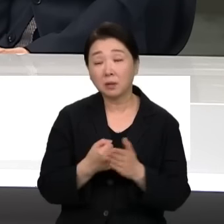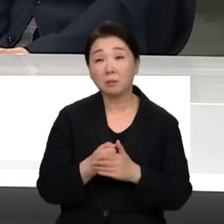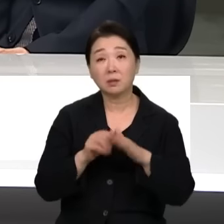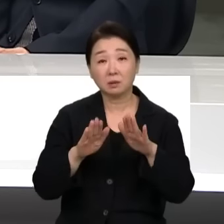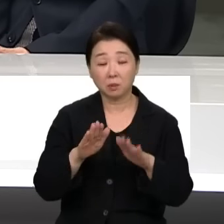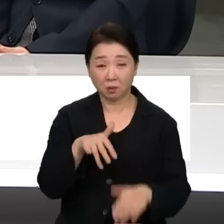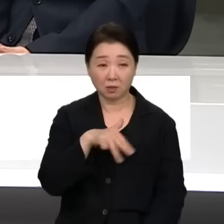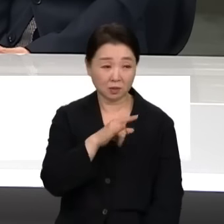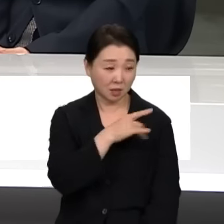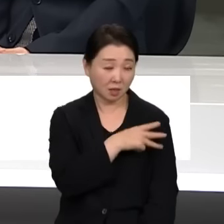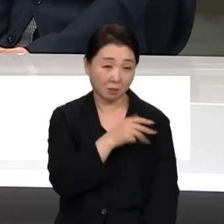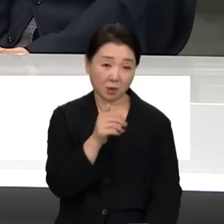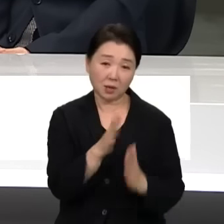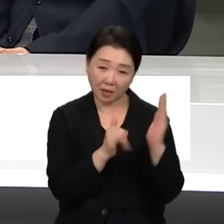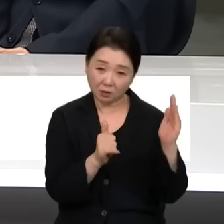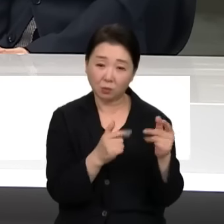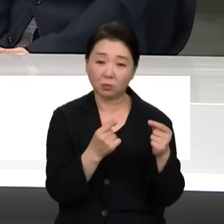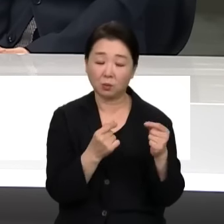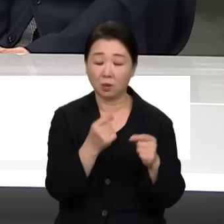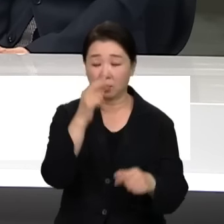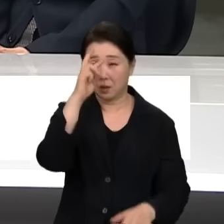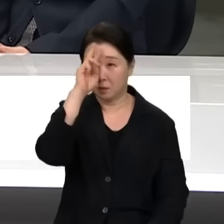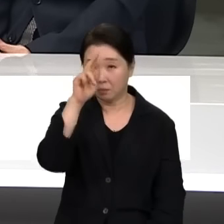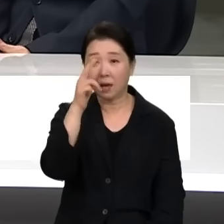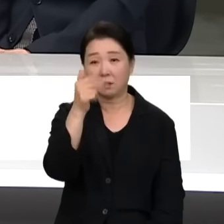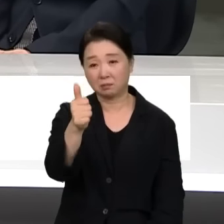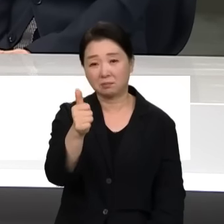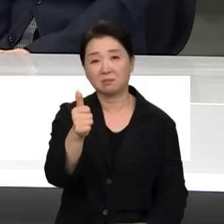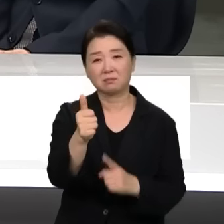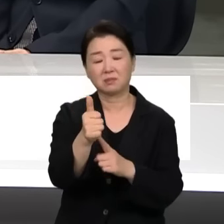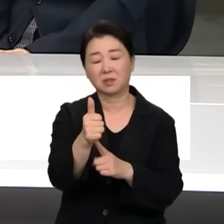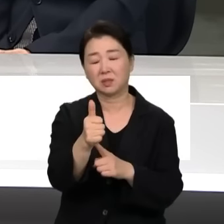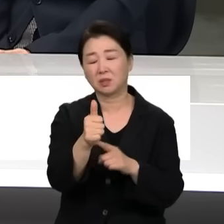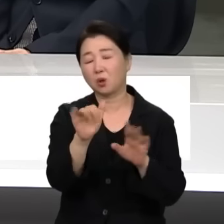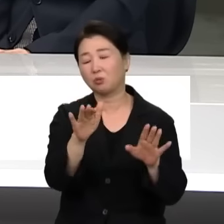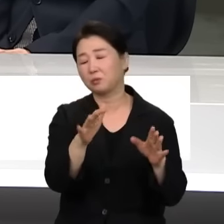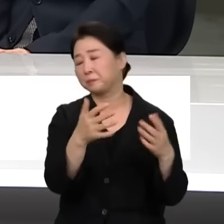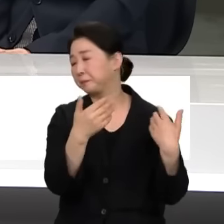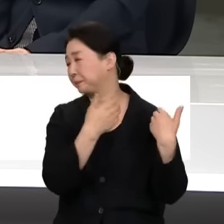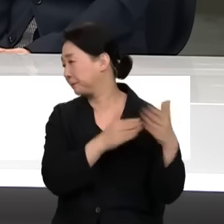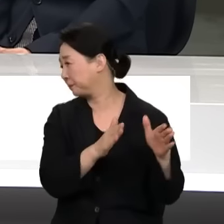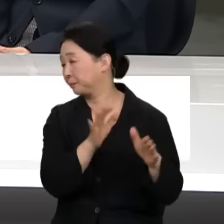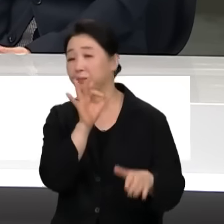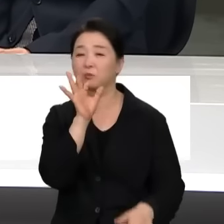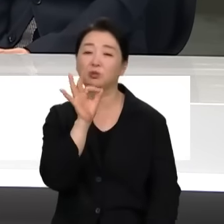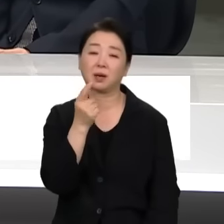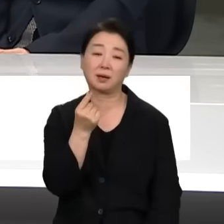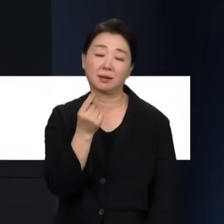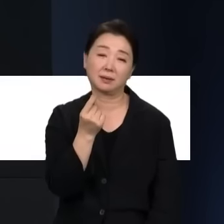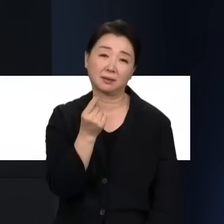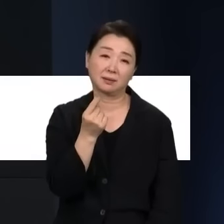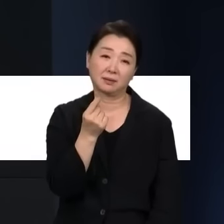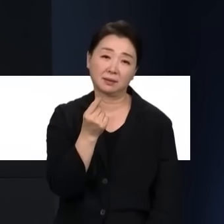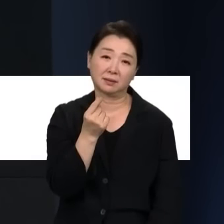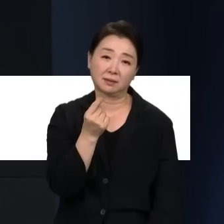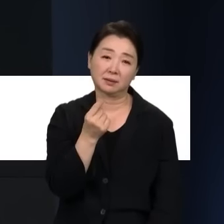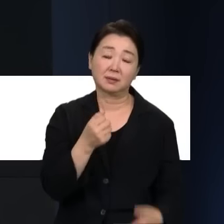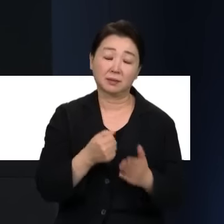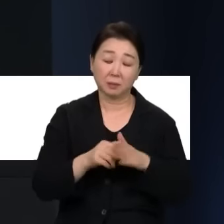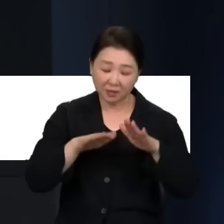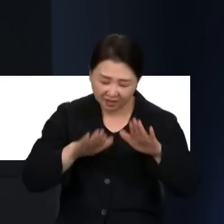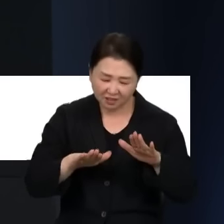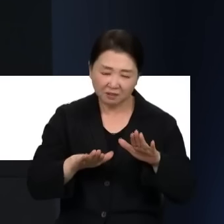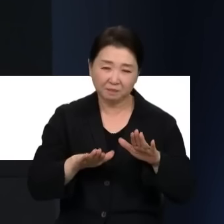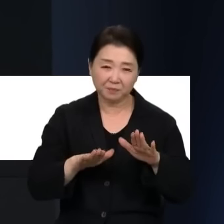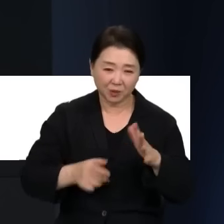최병 유가족분들과 박정훈 대령을 외면하기가 어려웠습니다 그래서 이제 어렵게 이제 이제